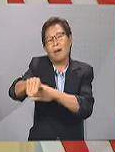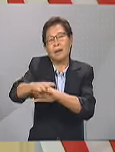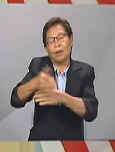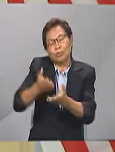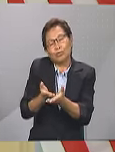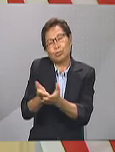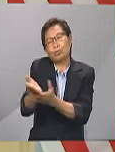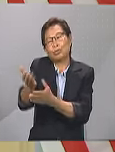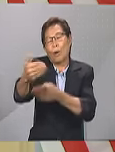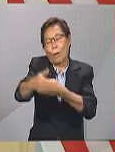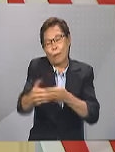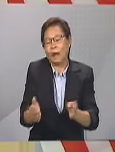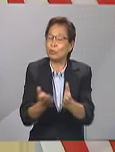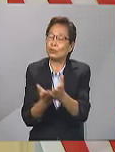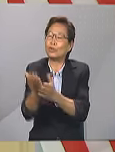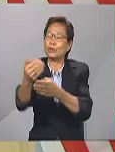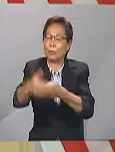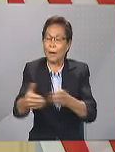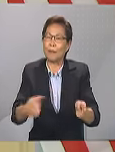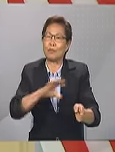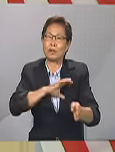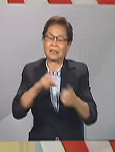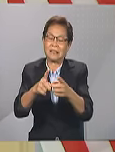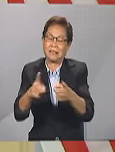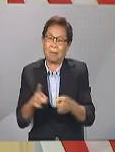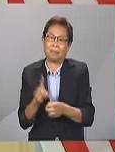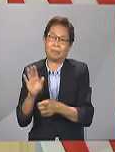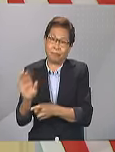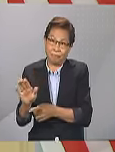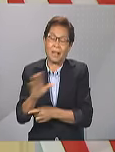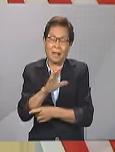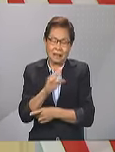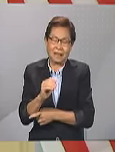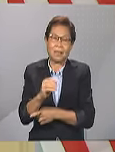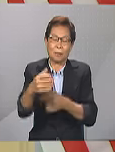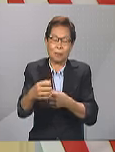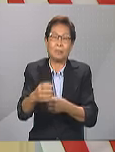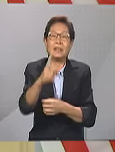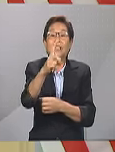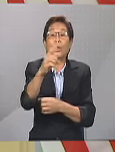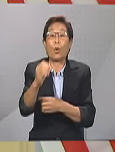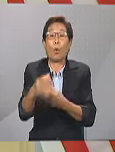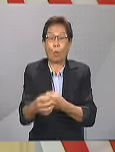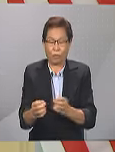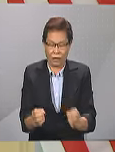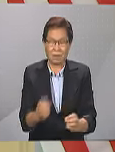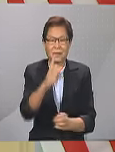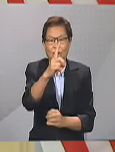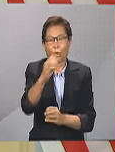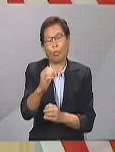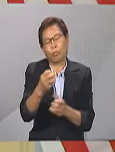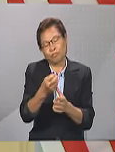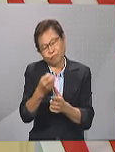saya terus ke Balai Balai Polis di darah mereka dan juga ataupun pejabat daerah Hai